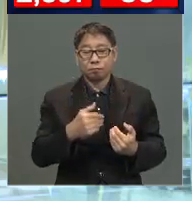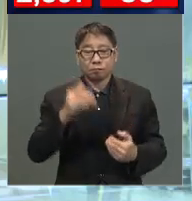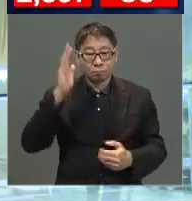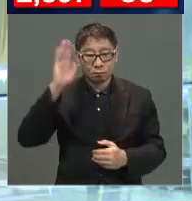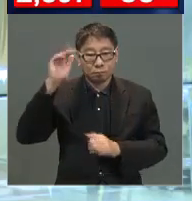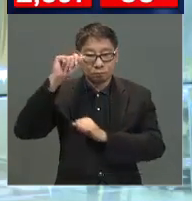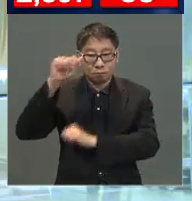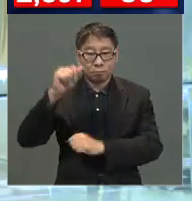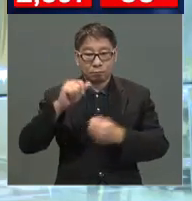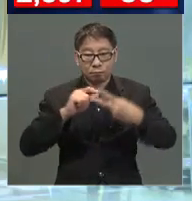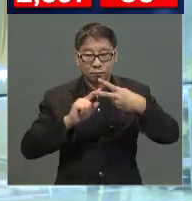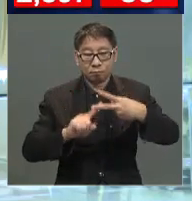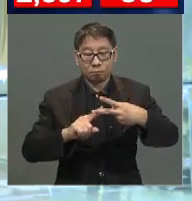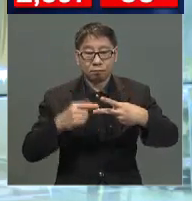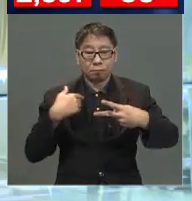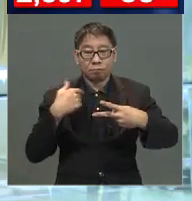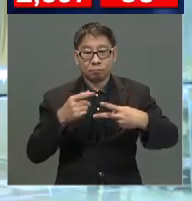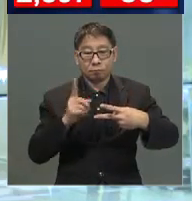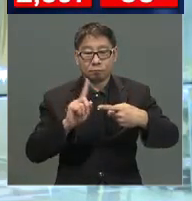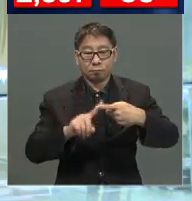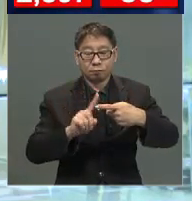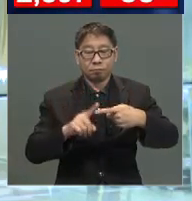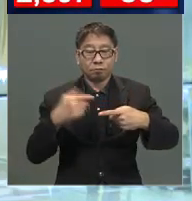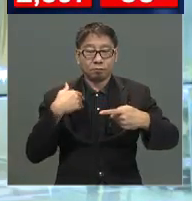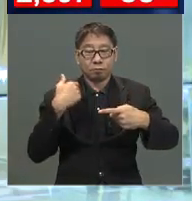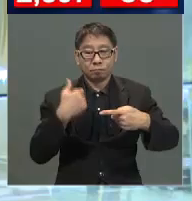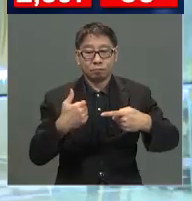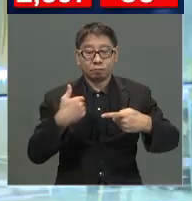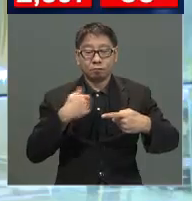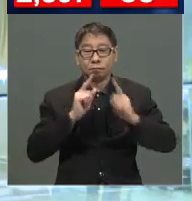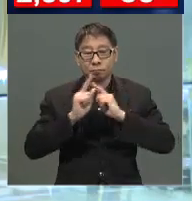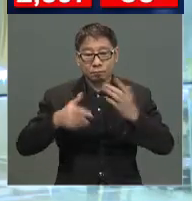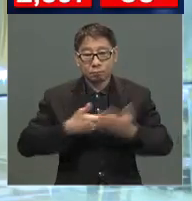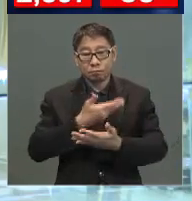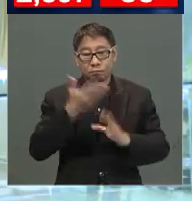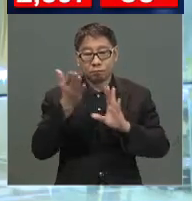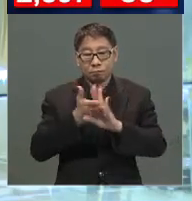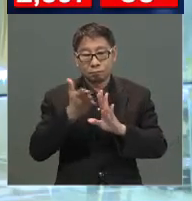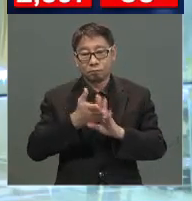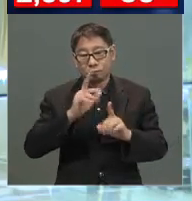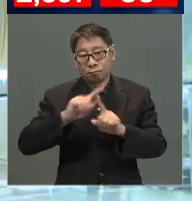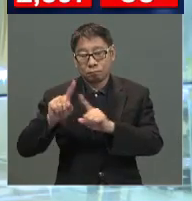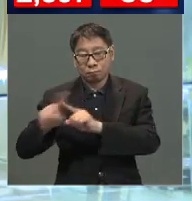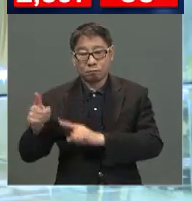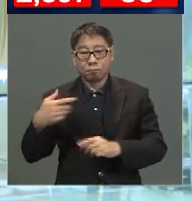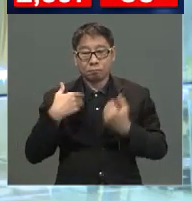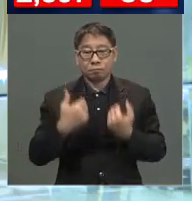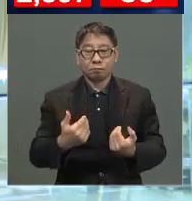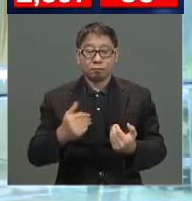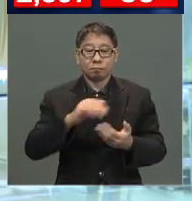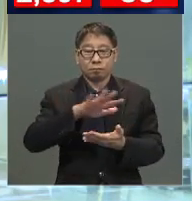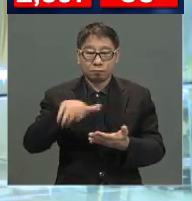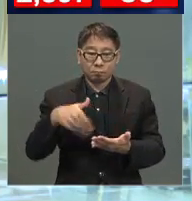า2ชุดนะครับซึ่งชุดแรกเนี่ยผมก็ได้มีการพูดคุยกับธนาคารหลายรอบซึ่งเกือบทั้งหมดเนี่ย